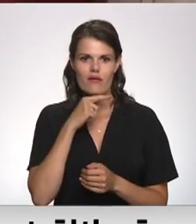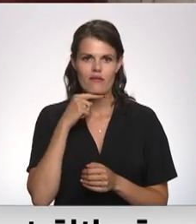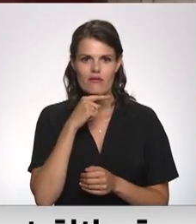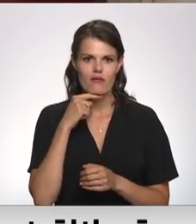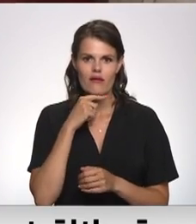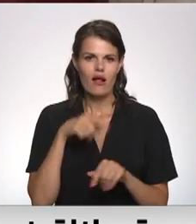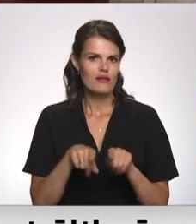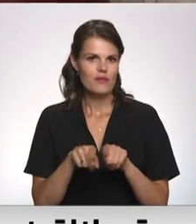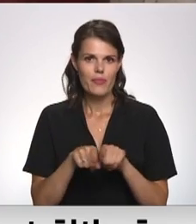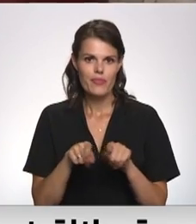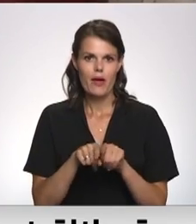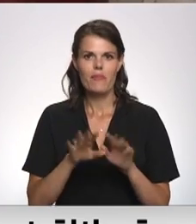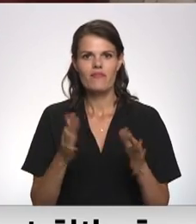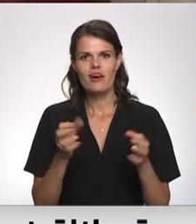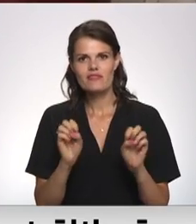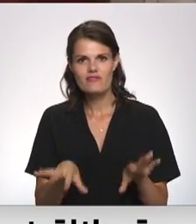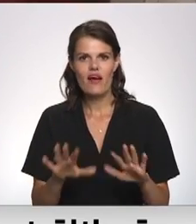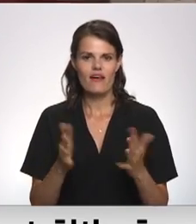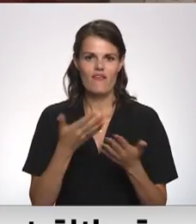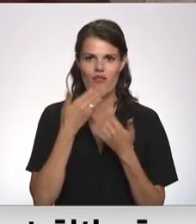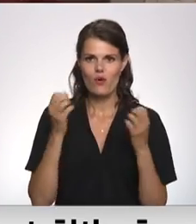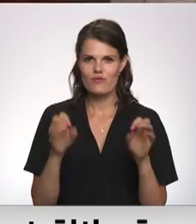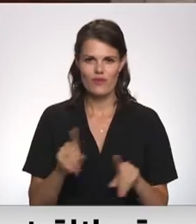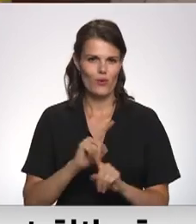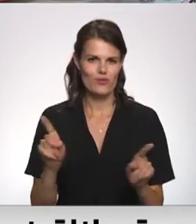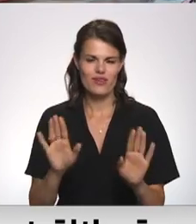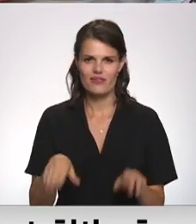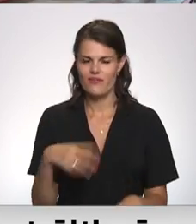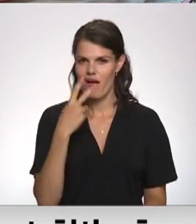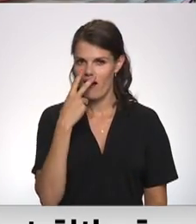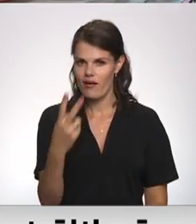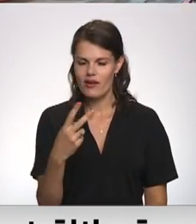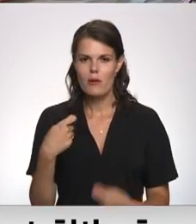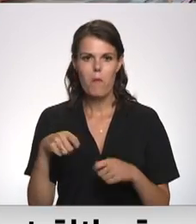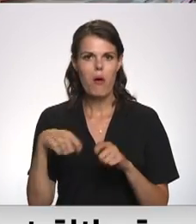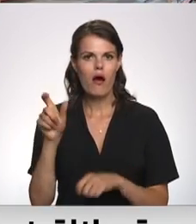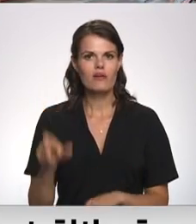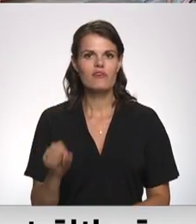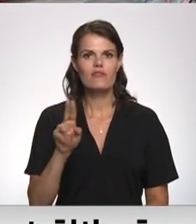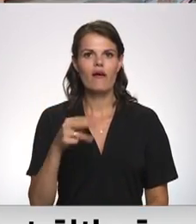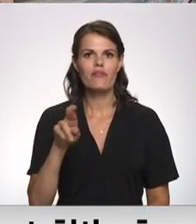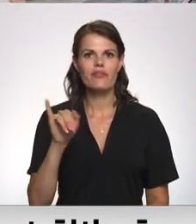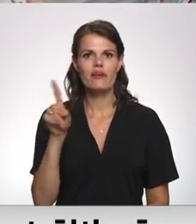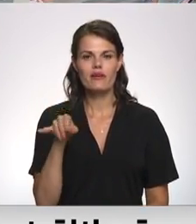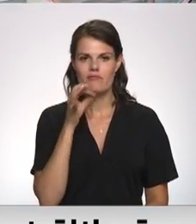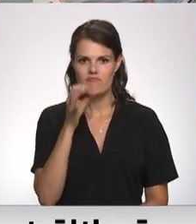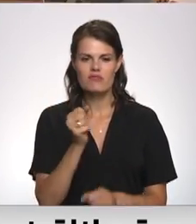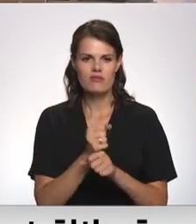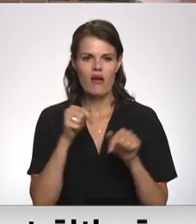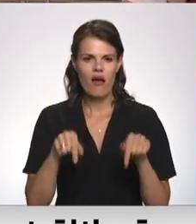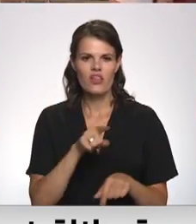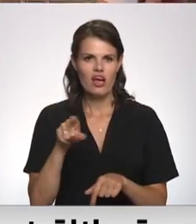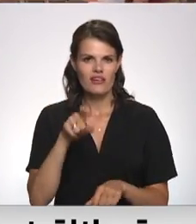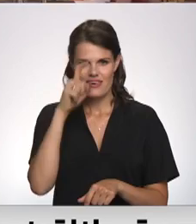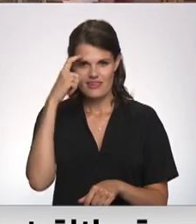gaļiņas, tāpat tās vai soiga vai nav, to var noteikt. Pārdevējs Andris stāsta, gaļas paviljonā strādāt ir karsti.